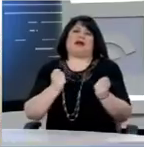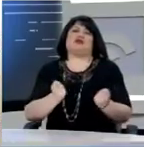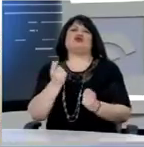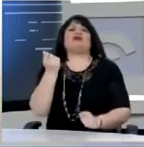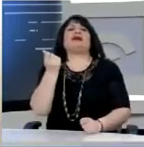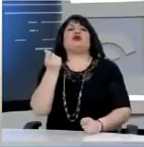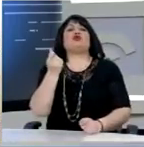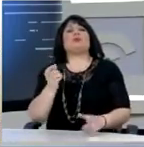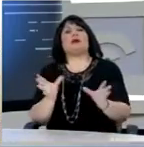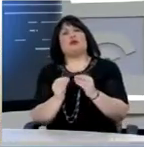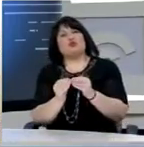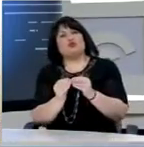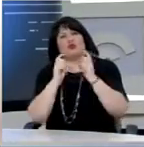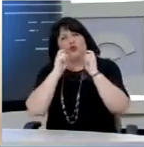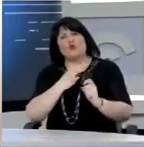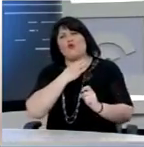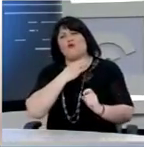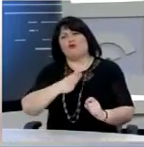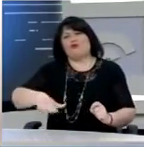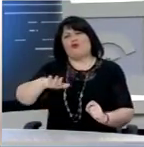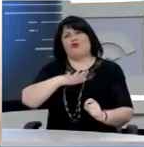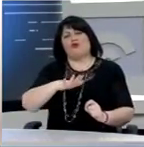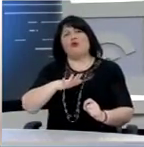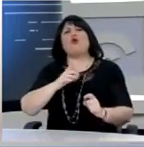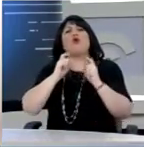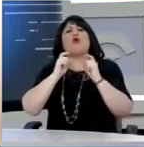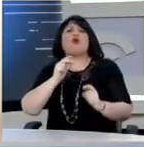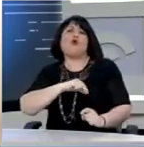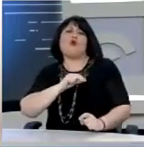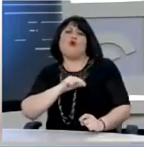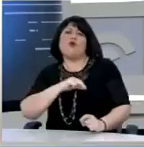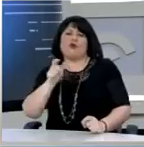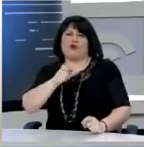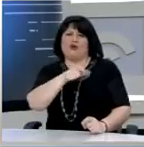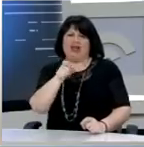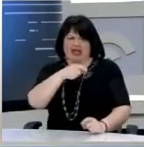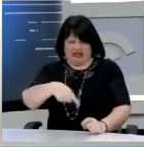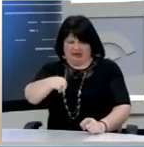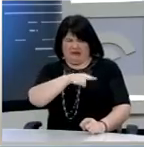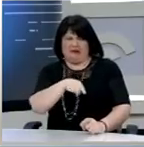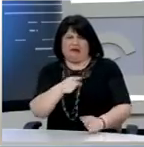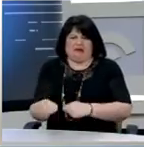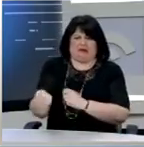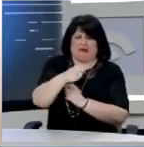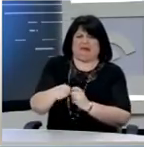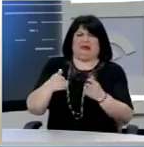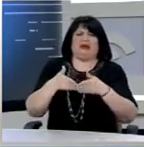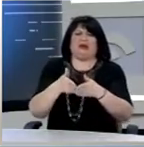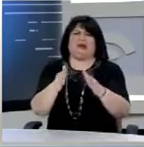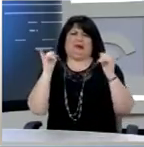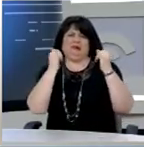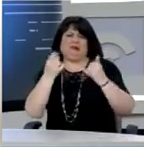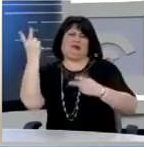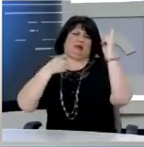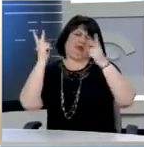οικονομία, ωφέλιμα για τους πολίτες. Εσείς, τιμωρηχίες, κότερα,